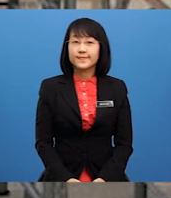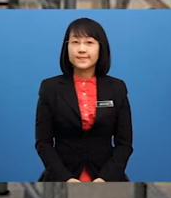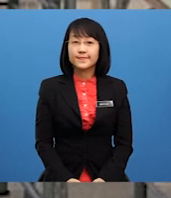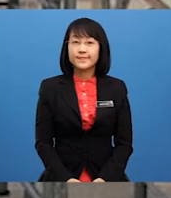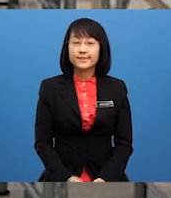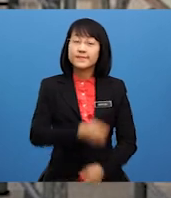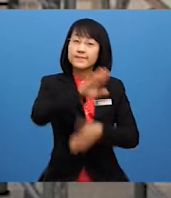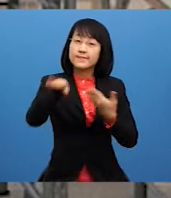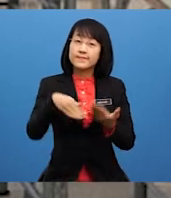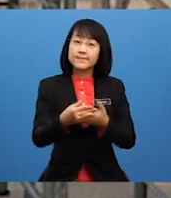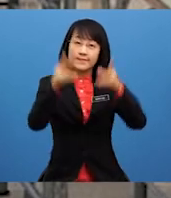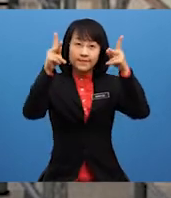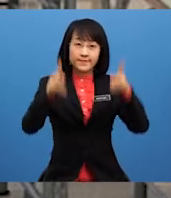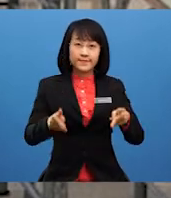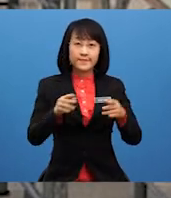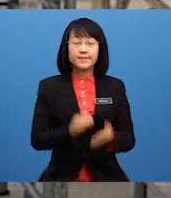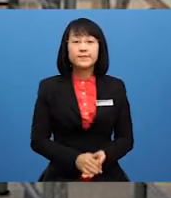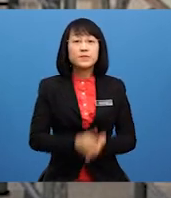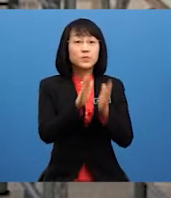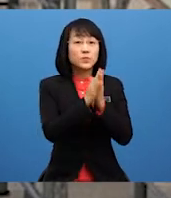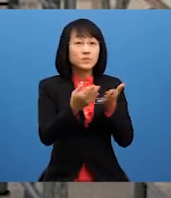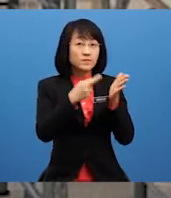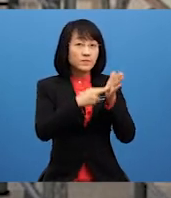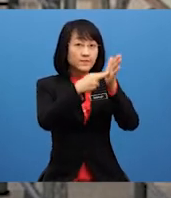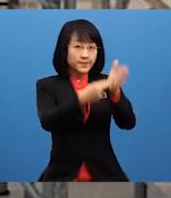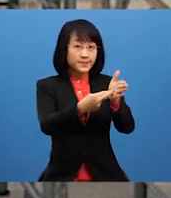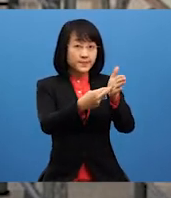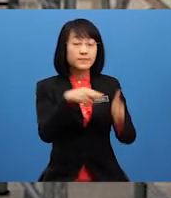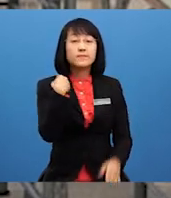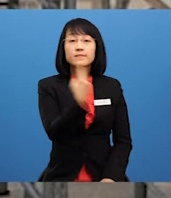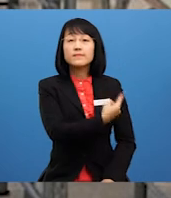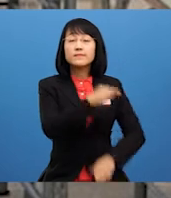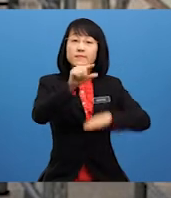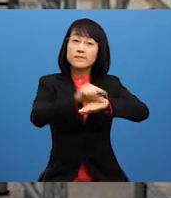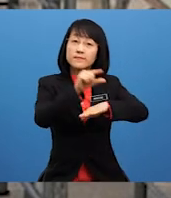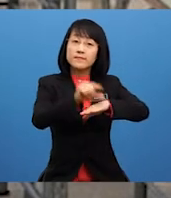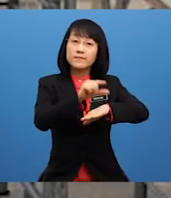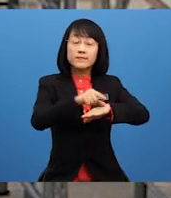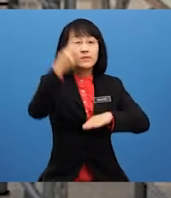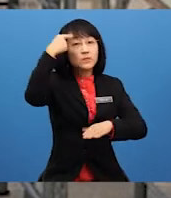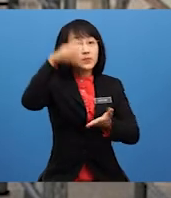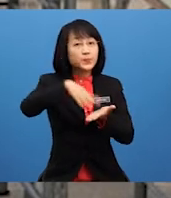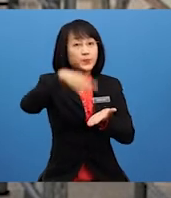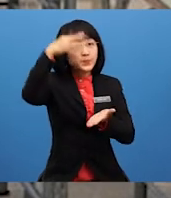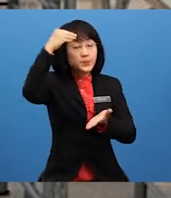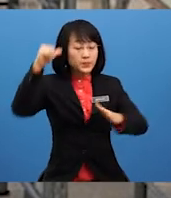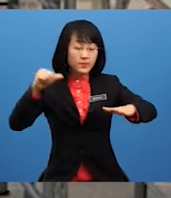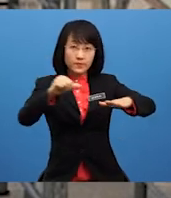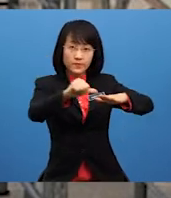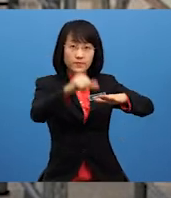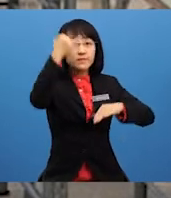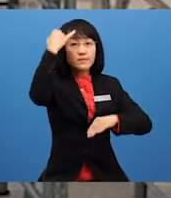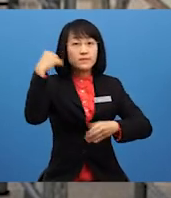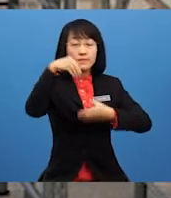Para pelajar sekalian, buku rujukan yang kita gunakan untuk mempelajari aspek ilmu